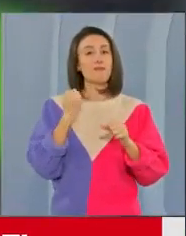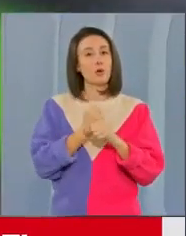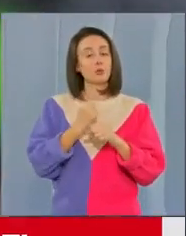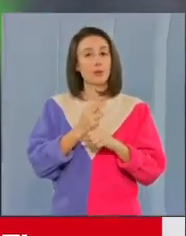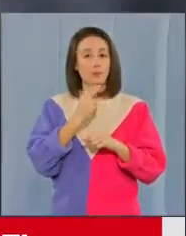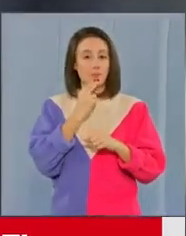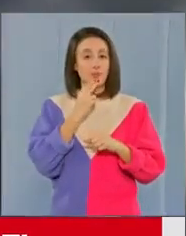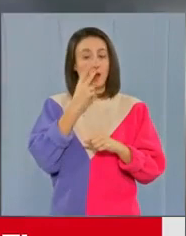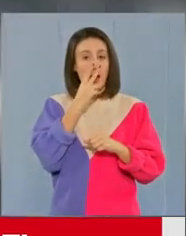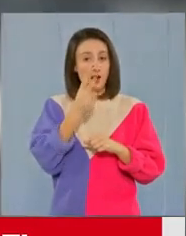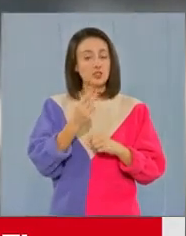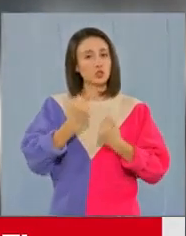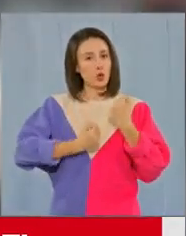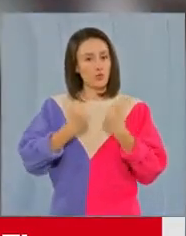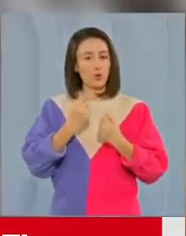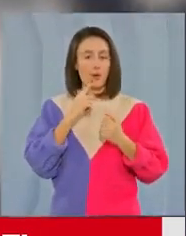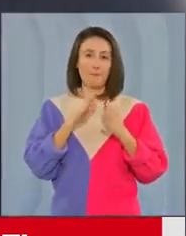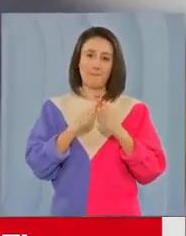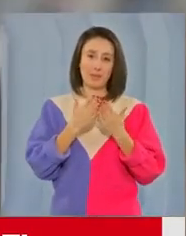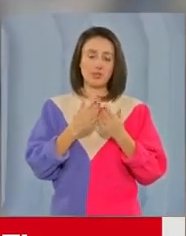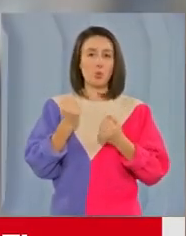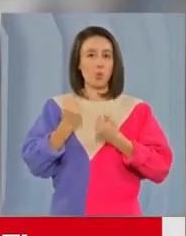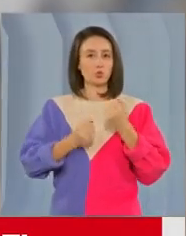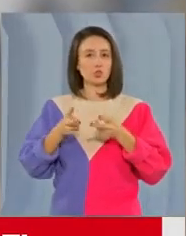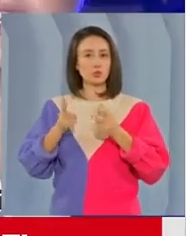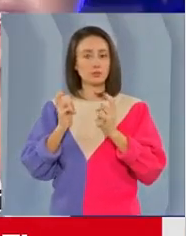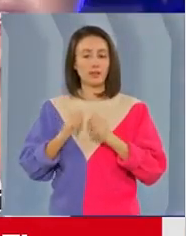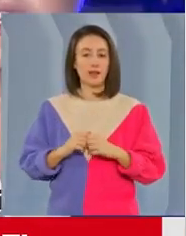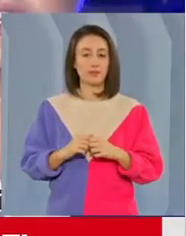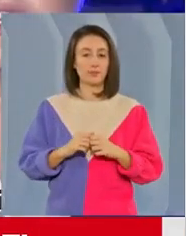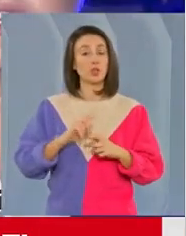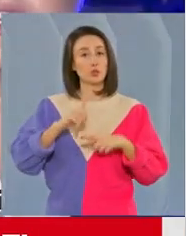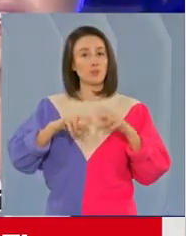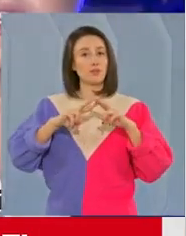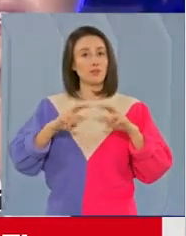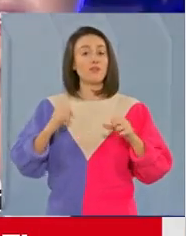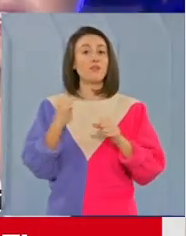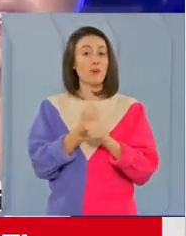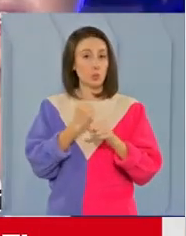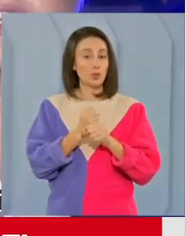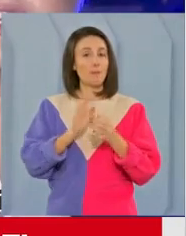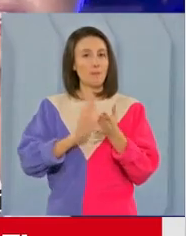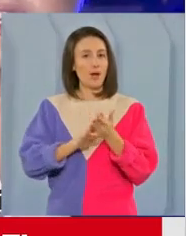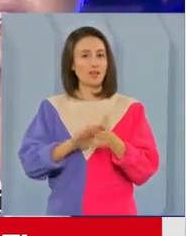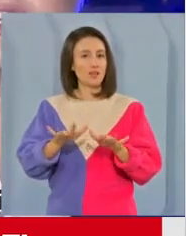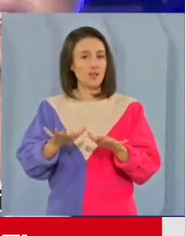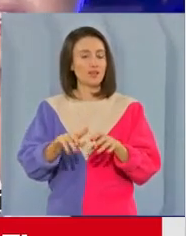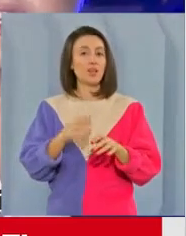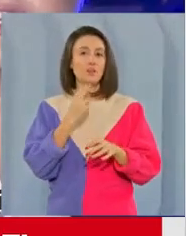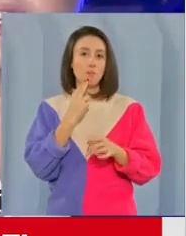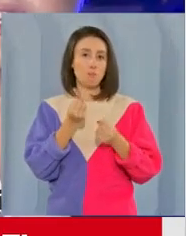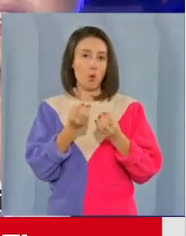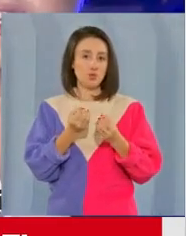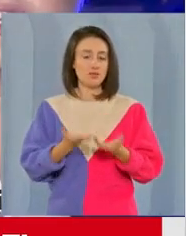către polițiști arată că șoferul avea permisul de conducere suspendat. În urma verificărilor efectuate în bazele de date ale Poliției Române,